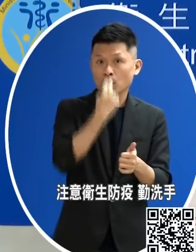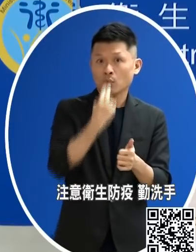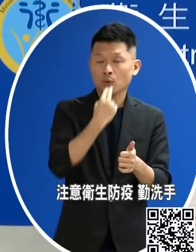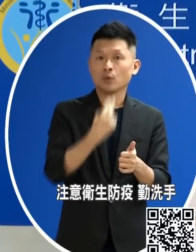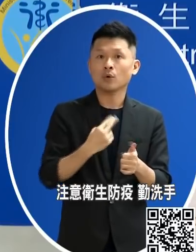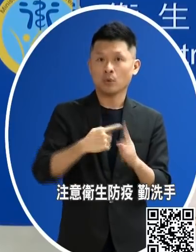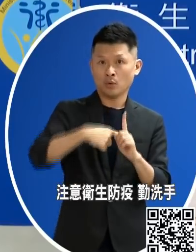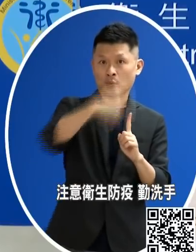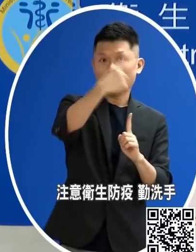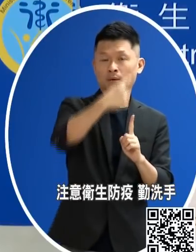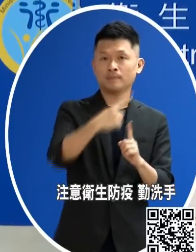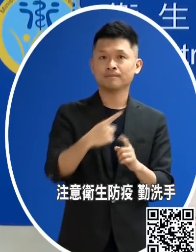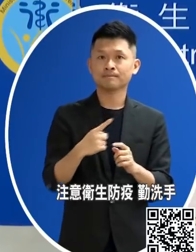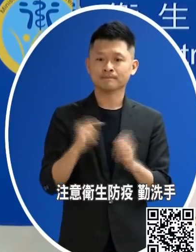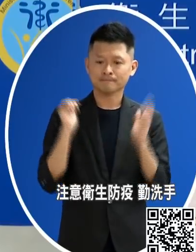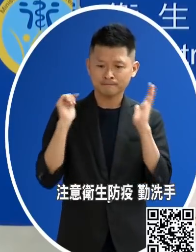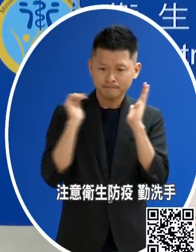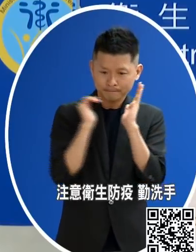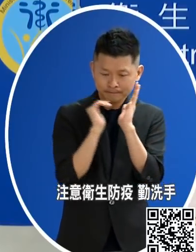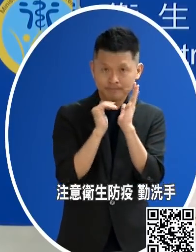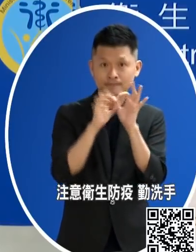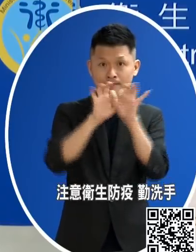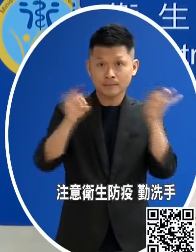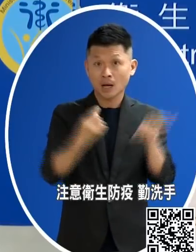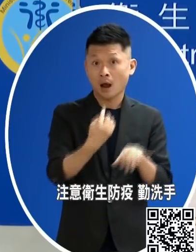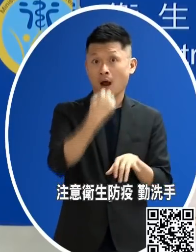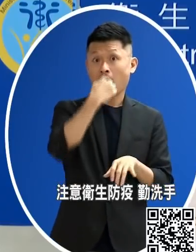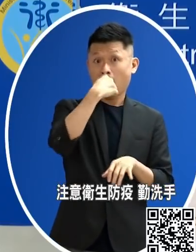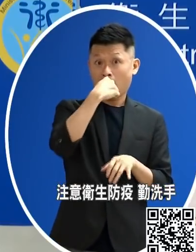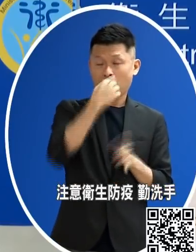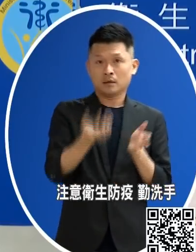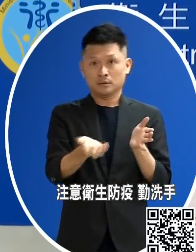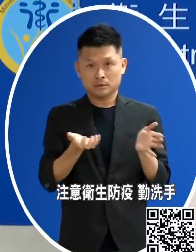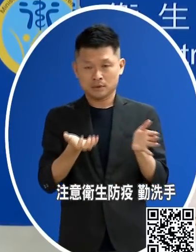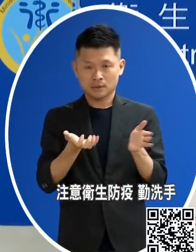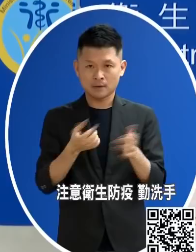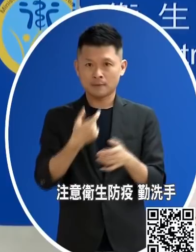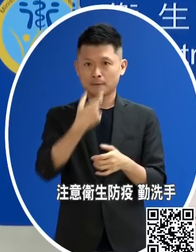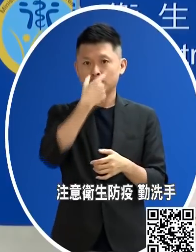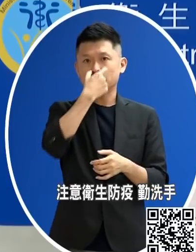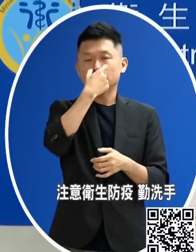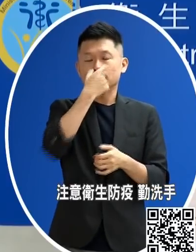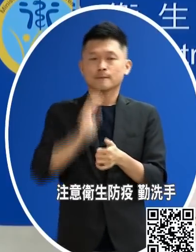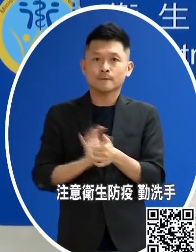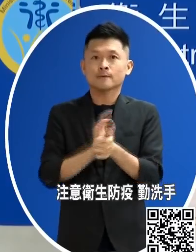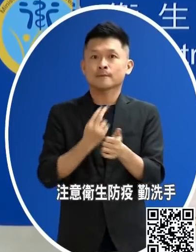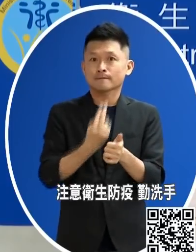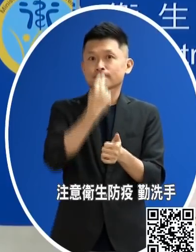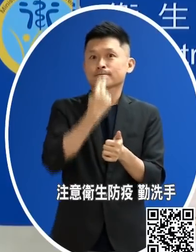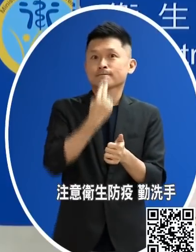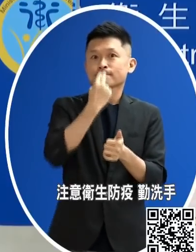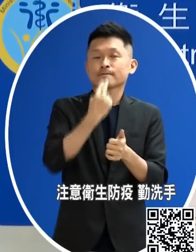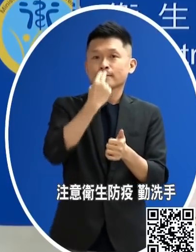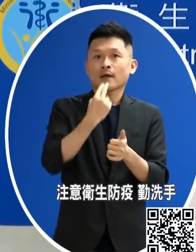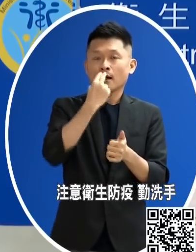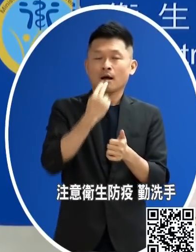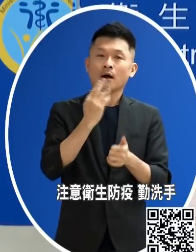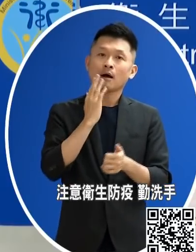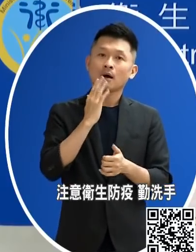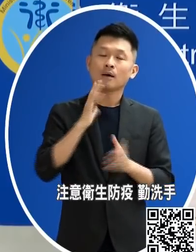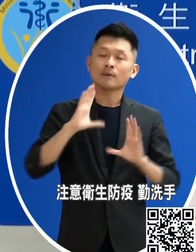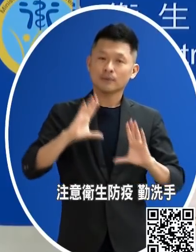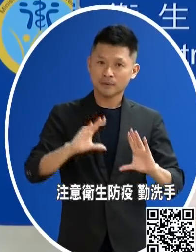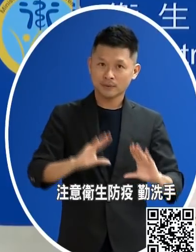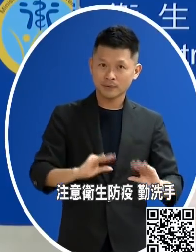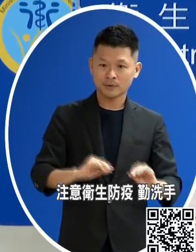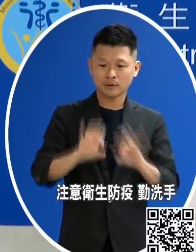在快要插管之前哈，那经过这样的一个治疗方式，那可以让病人有一些病人就免于进到插